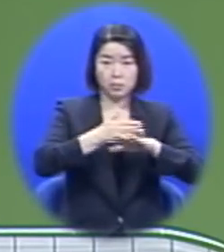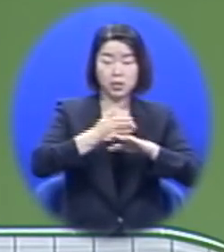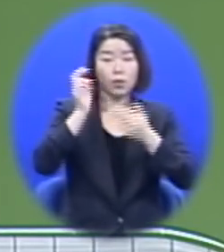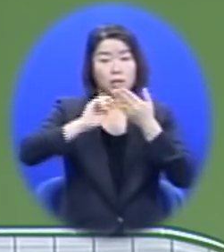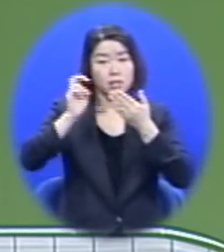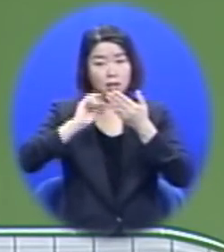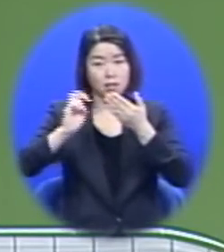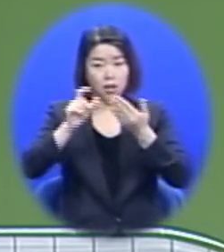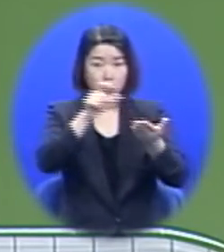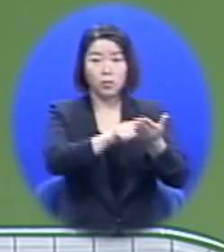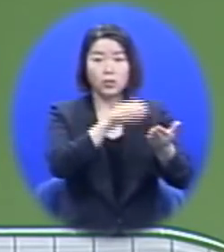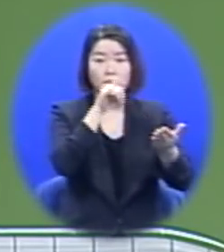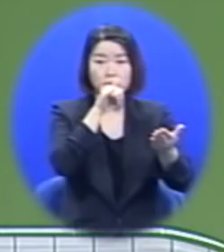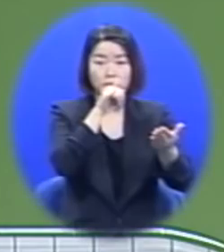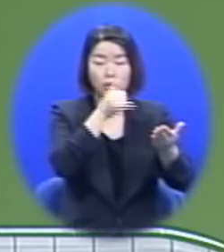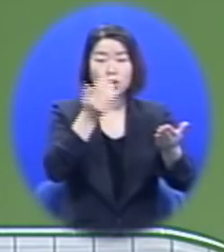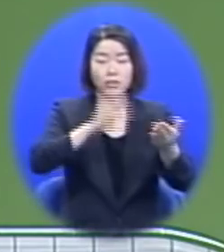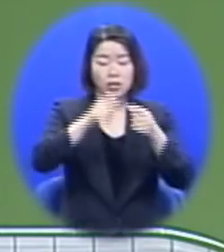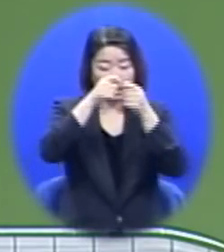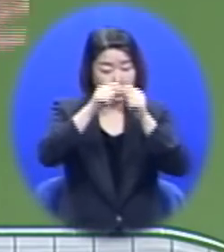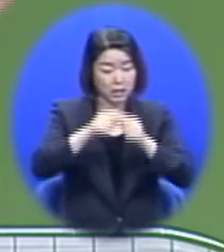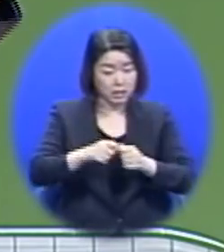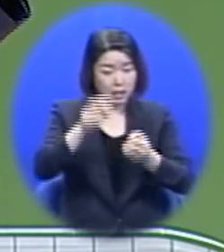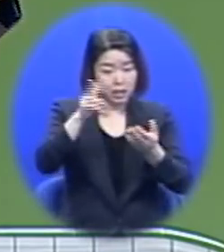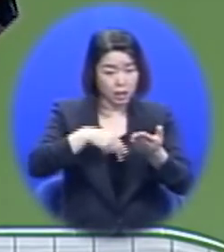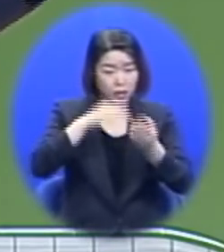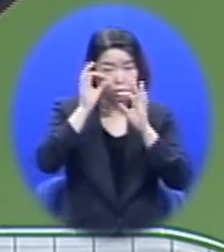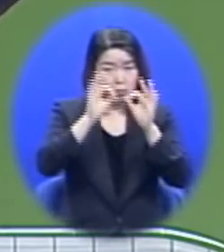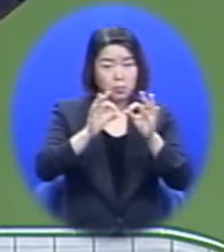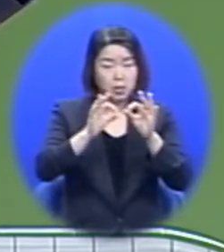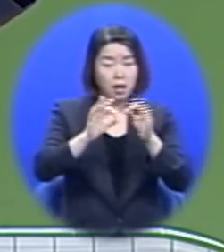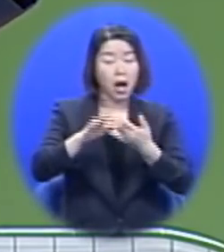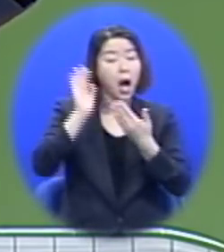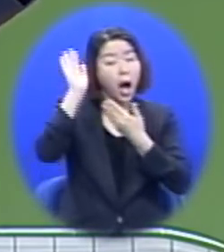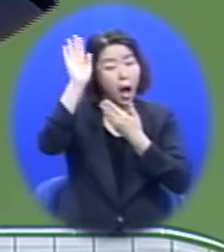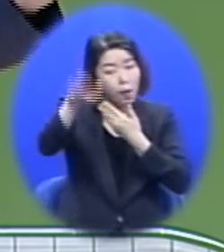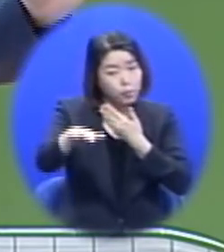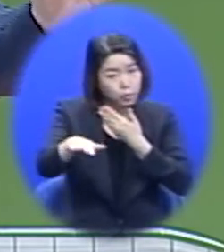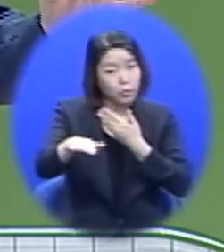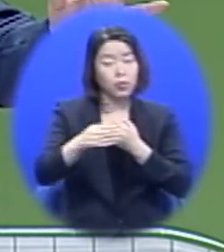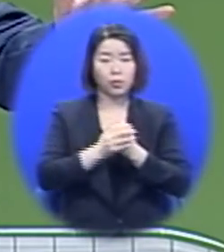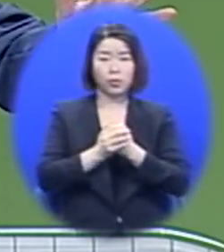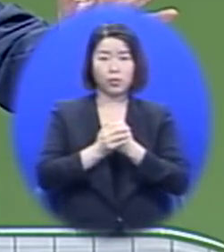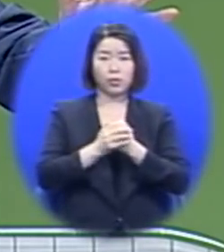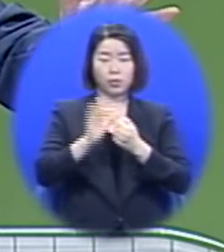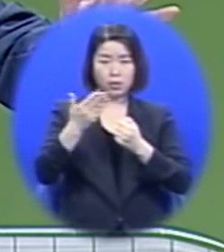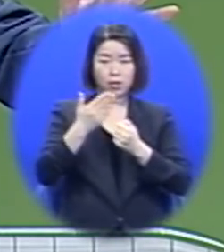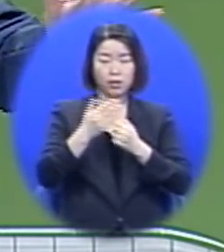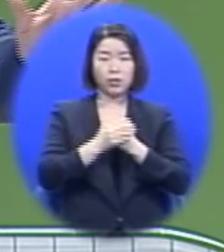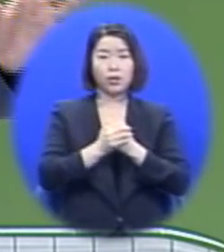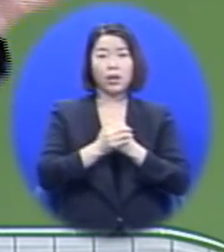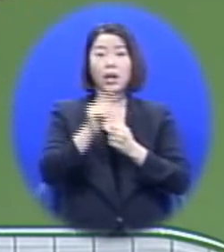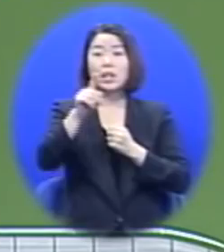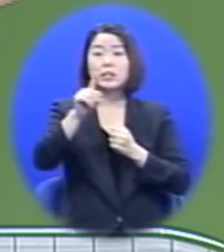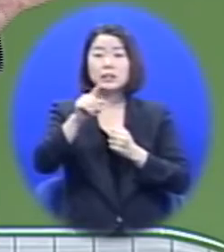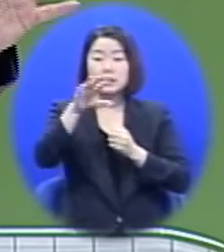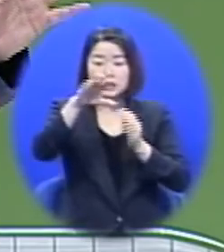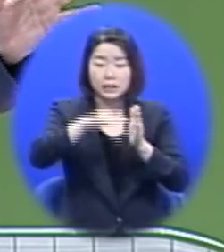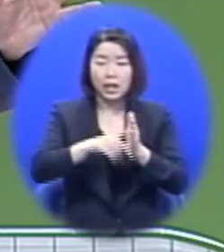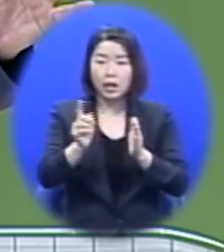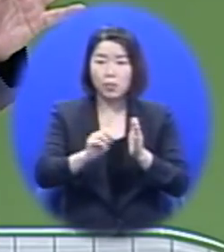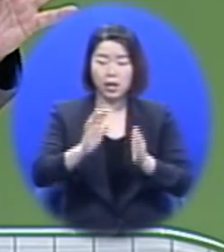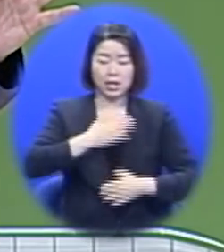찬양이라는 말이 나오기는 합니다. 그런데 자세히 읽어보면 그때, 그러다 그때 그때가 언제입니까? 자기가 원하는